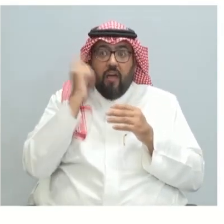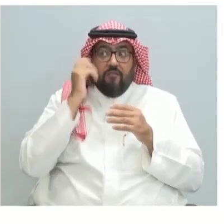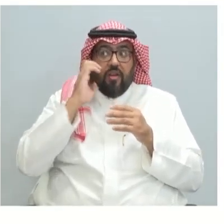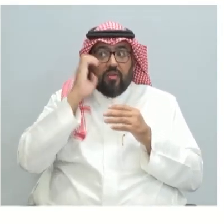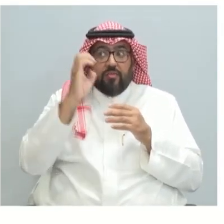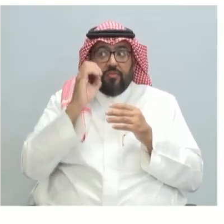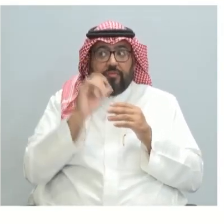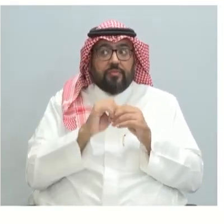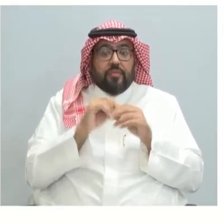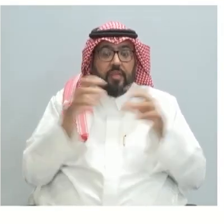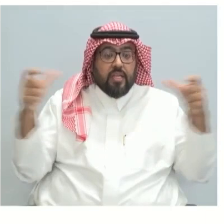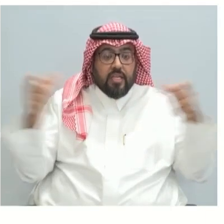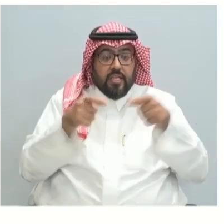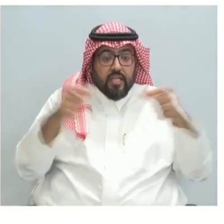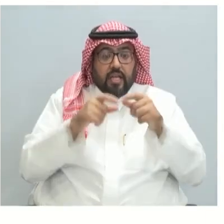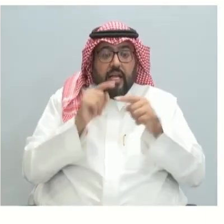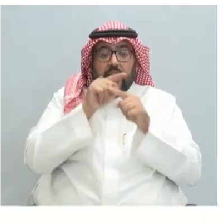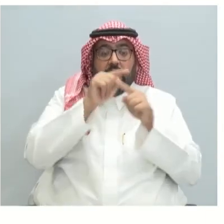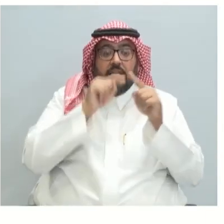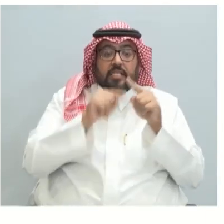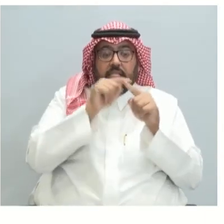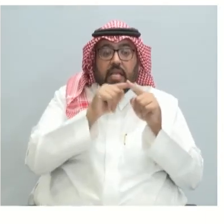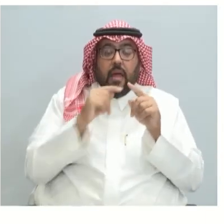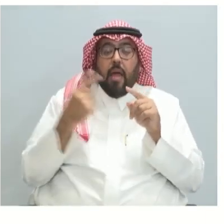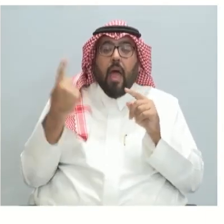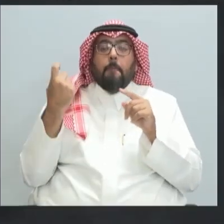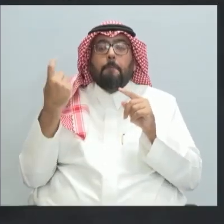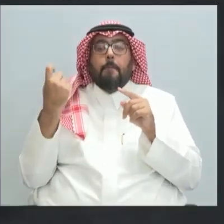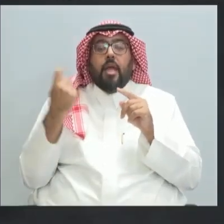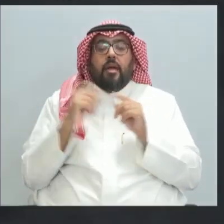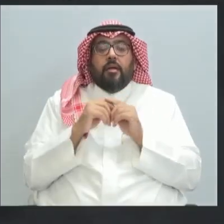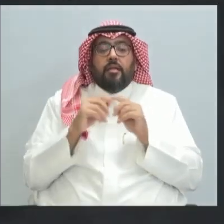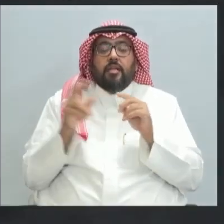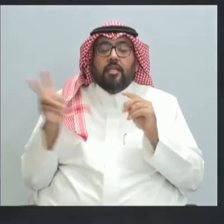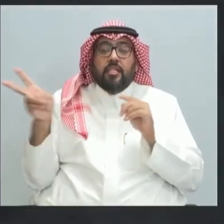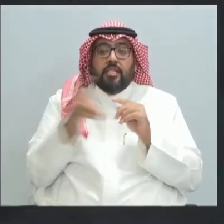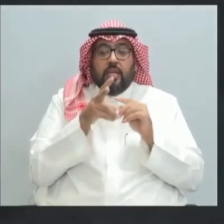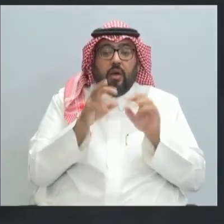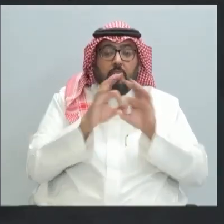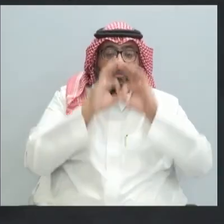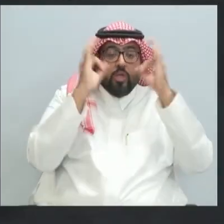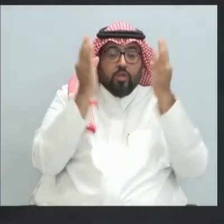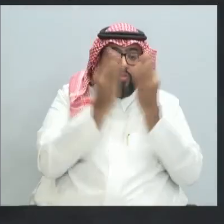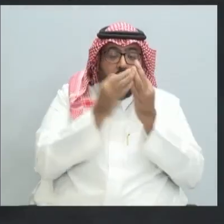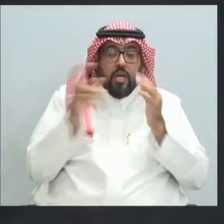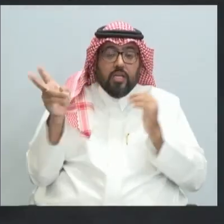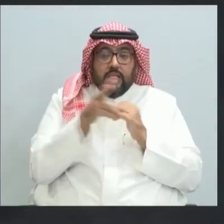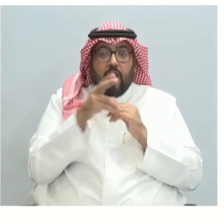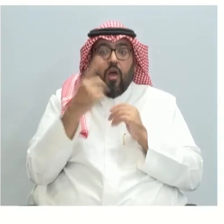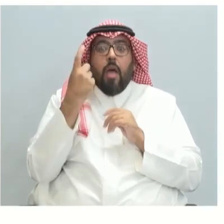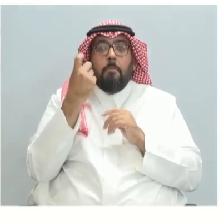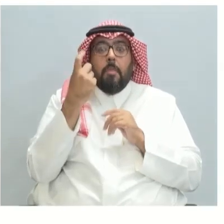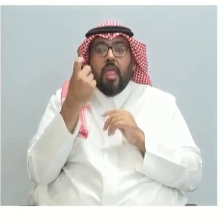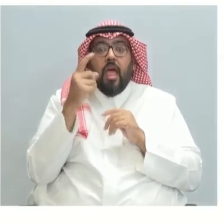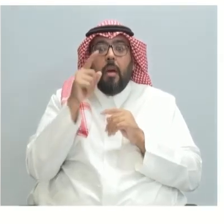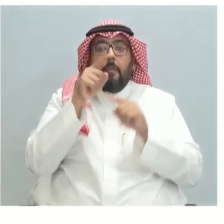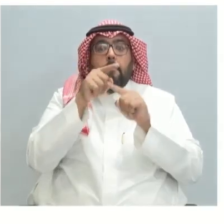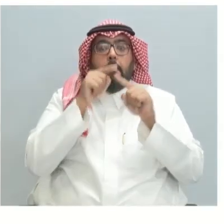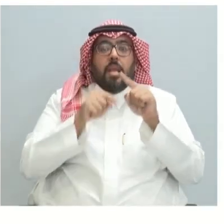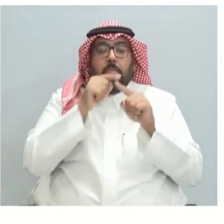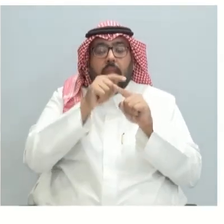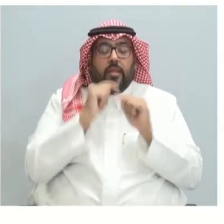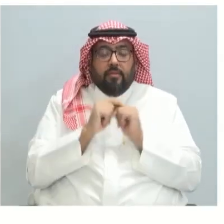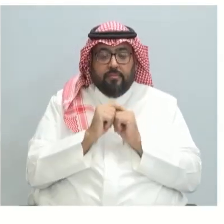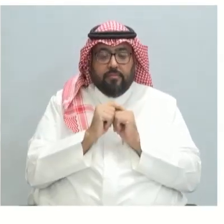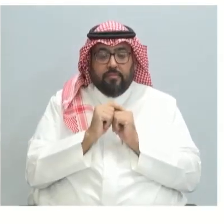نقوم بجمع النسب المئويه اذا اصبح مجموعها يساوي مئه في المئه فانه كل طالب قد حدد